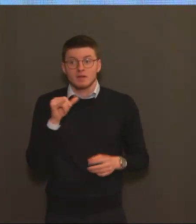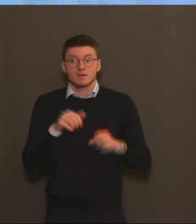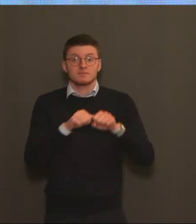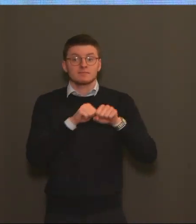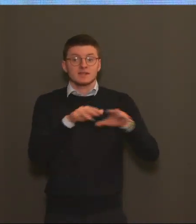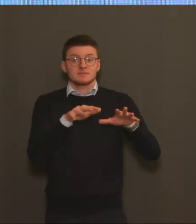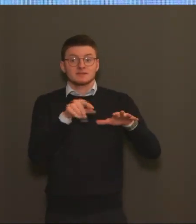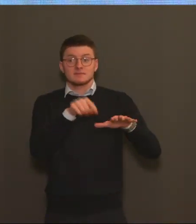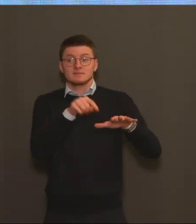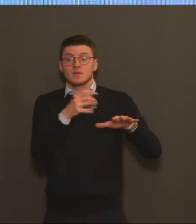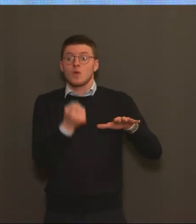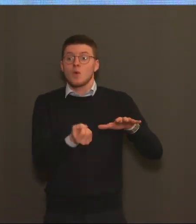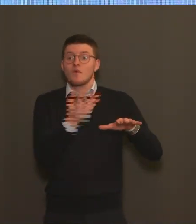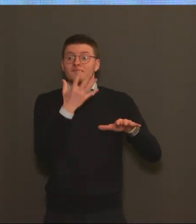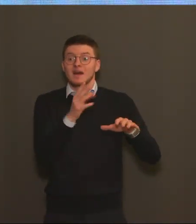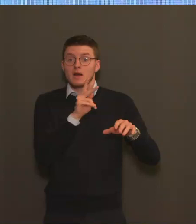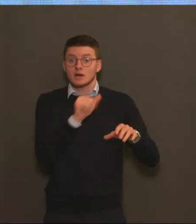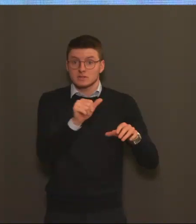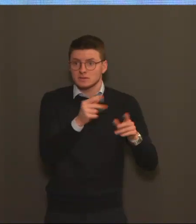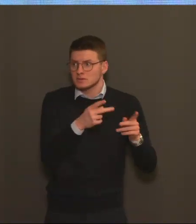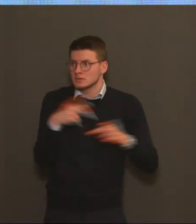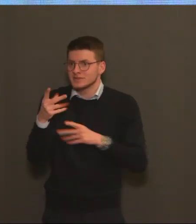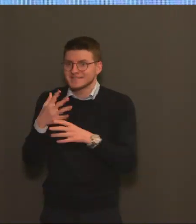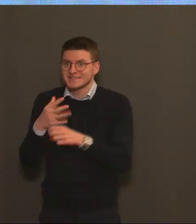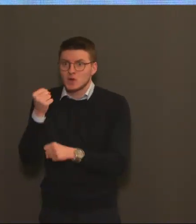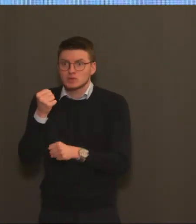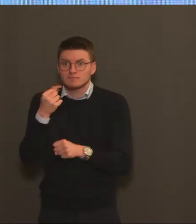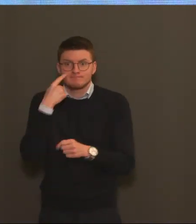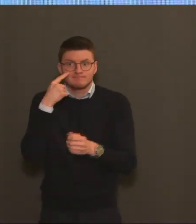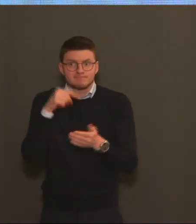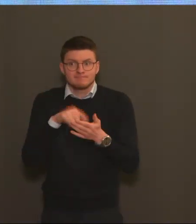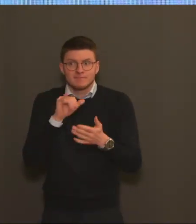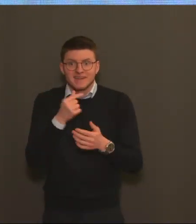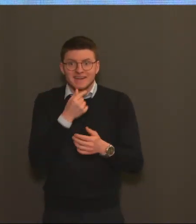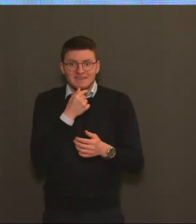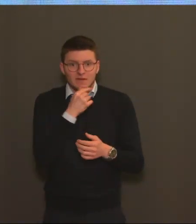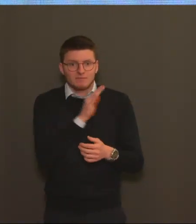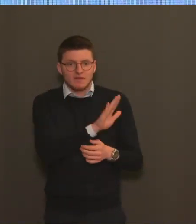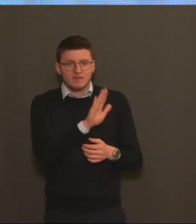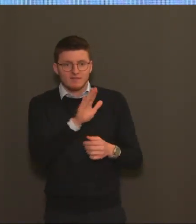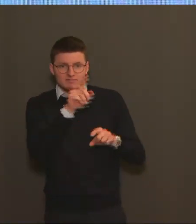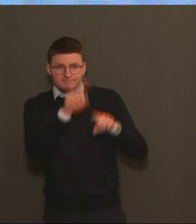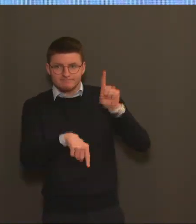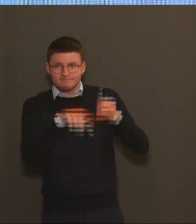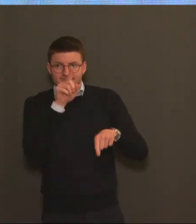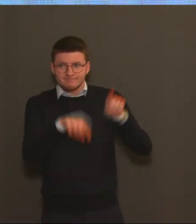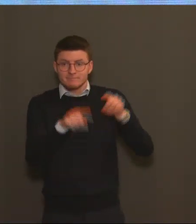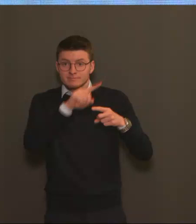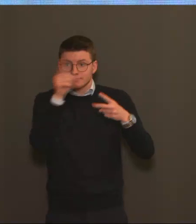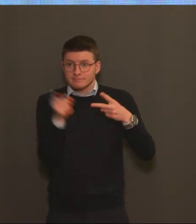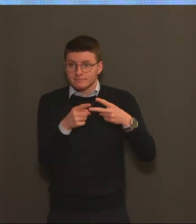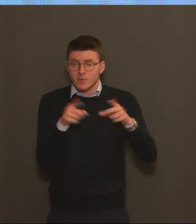ook af van de leeftijdscategorie die het meest getroffen is. En het aantal besmettingen wordt ook bepaald door